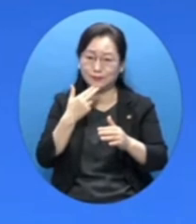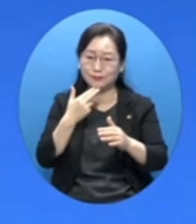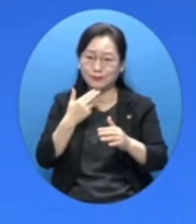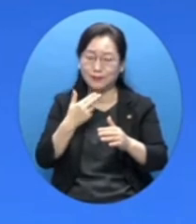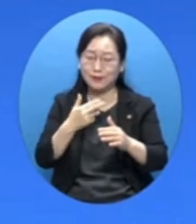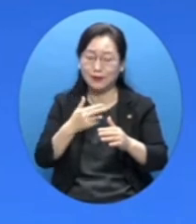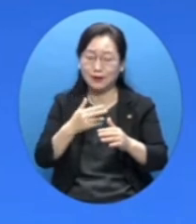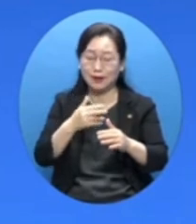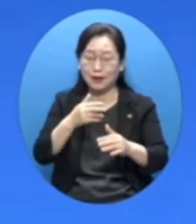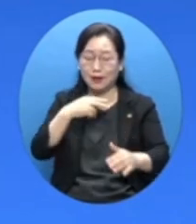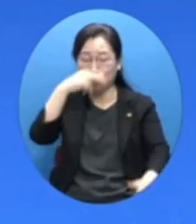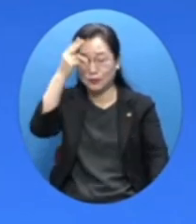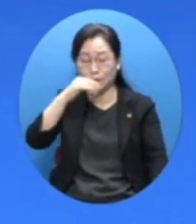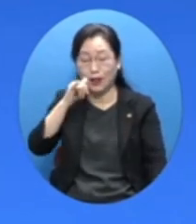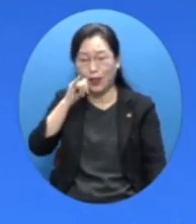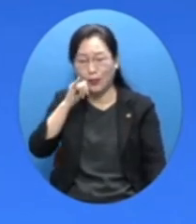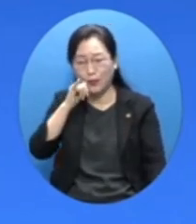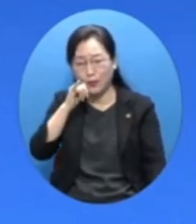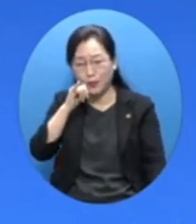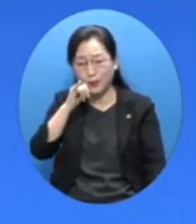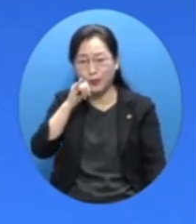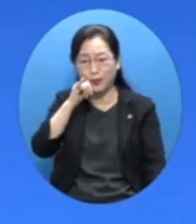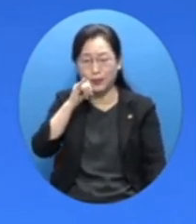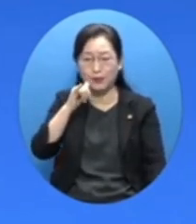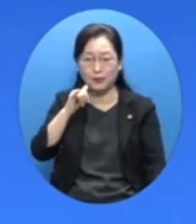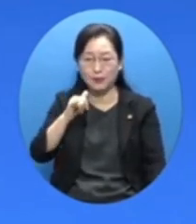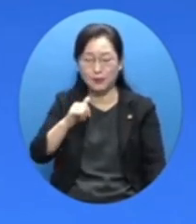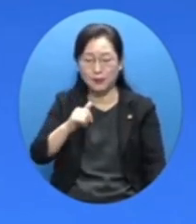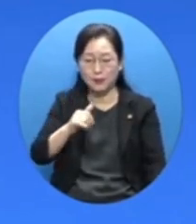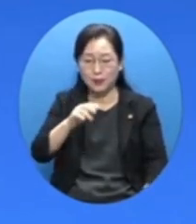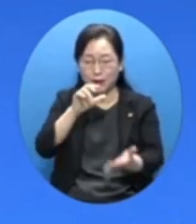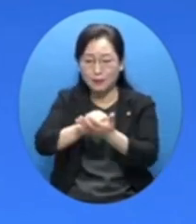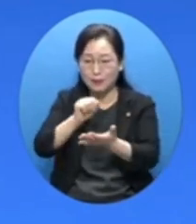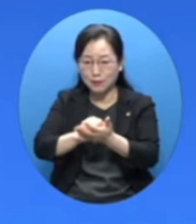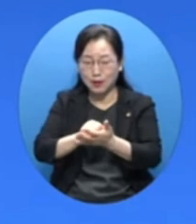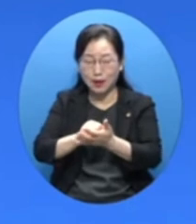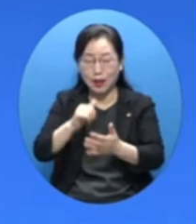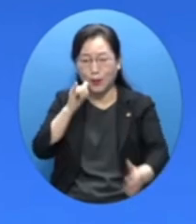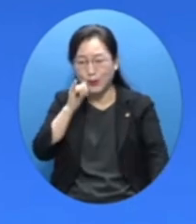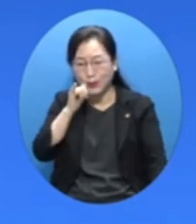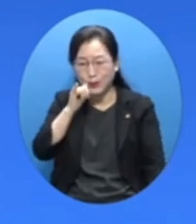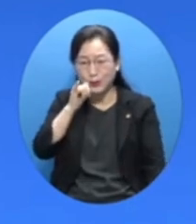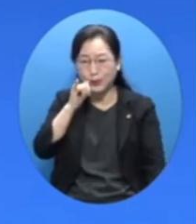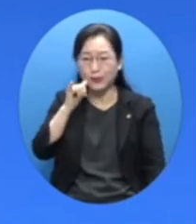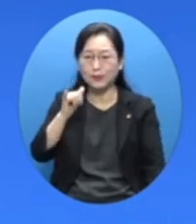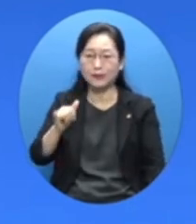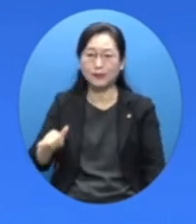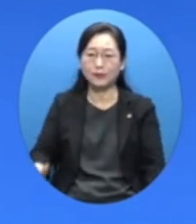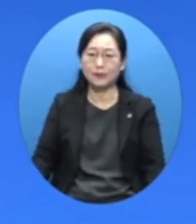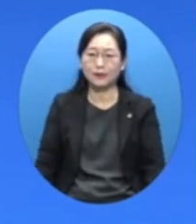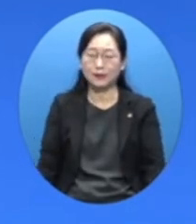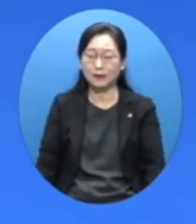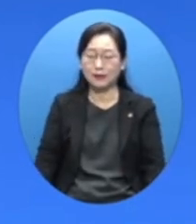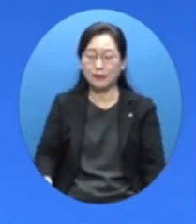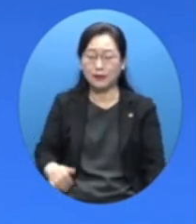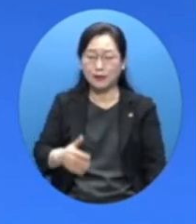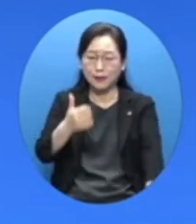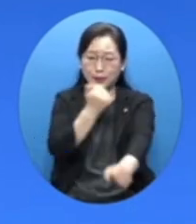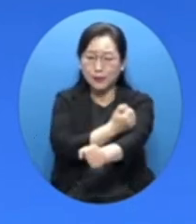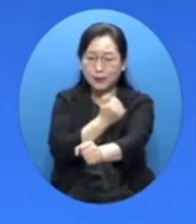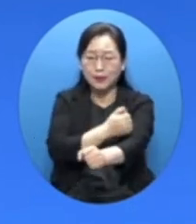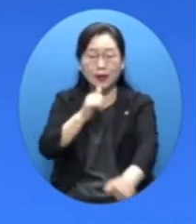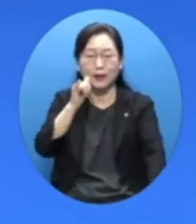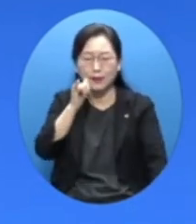알콜 중독에 빠지기도 하고 도박 중독에 빠지기도 하고 마약 중독에 빠지기도